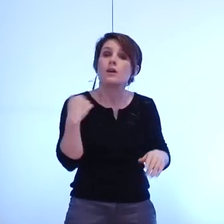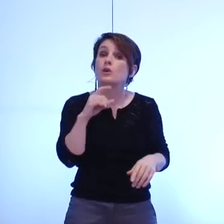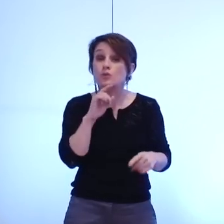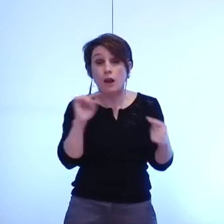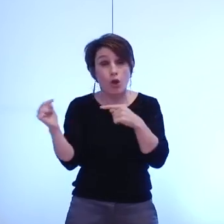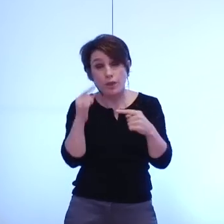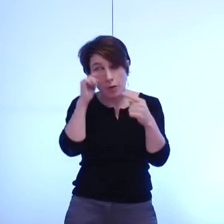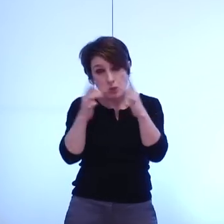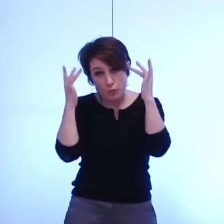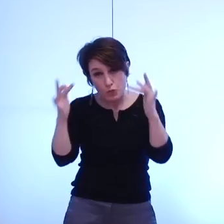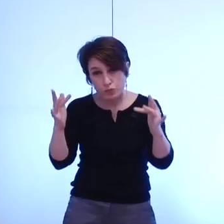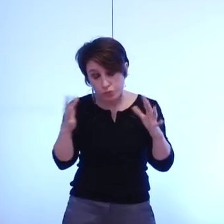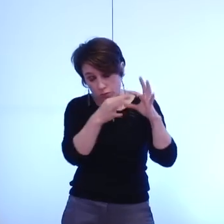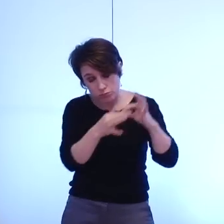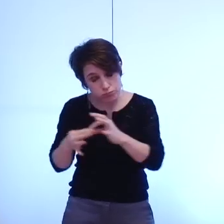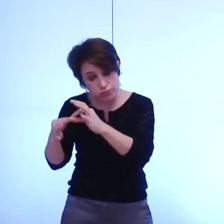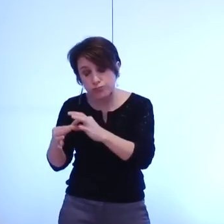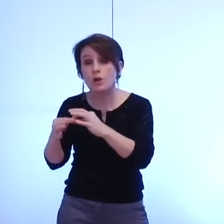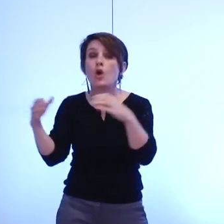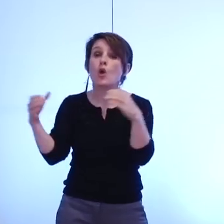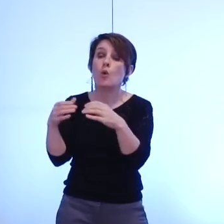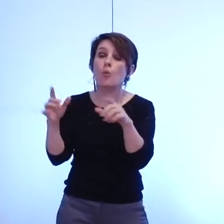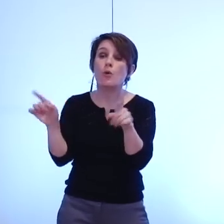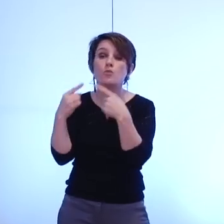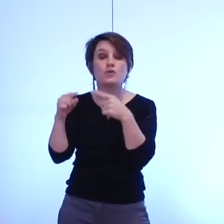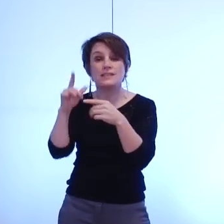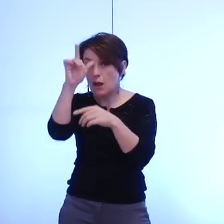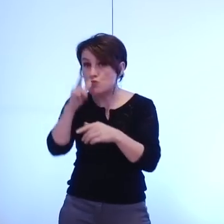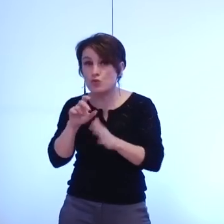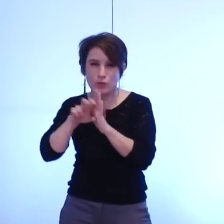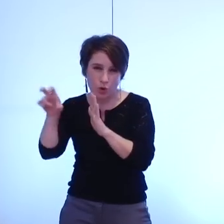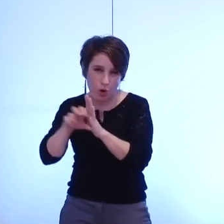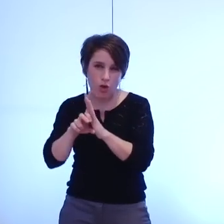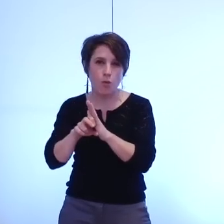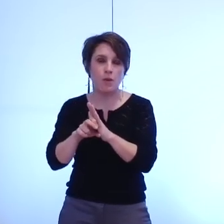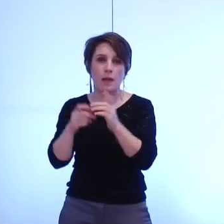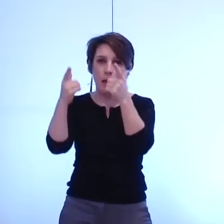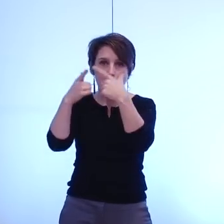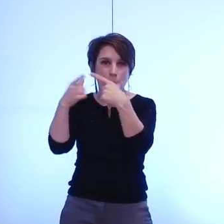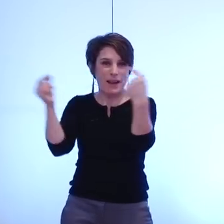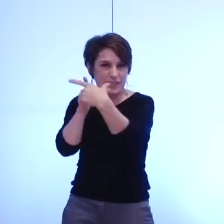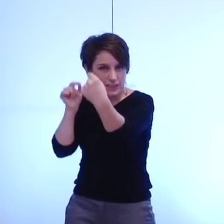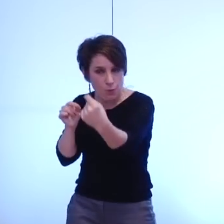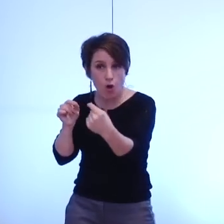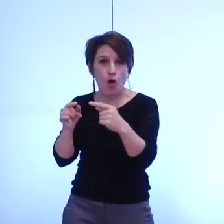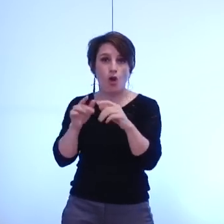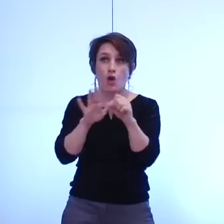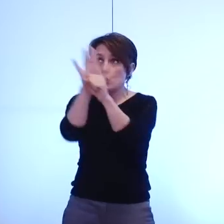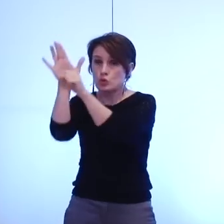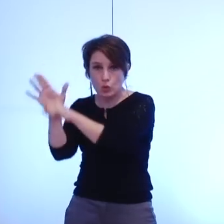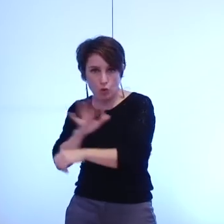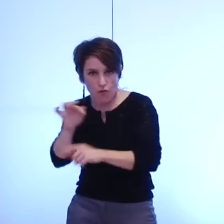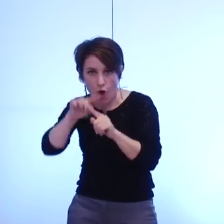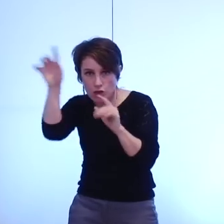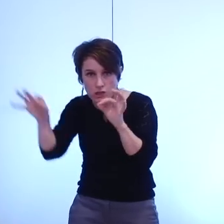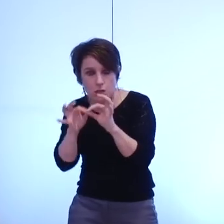mouvement des musiciens du Louvre-Grenoble palais des sports tour de France théâtre allons-nous éteindre